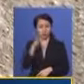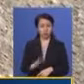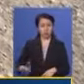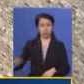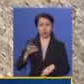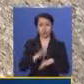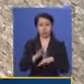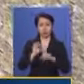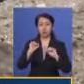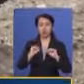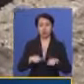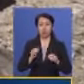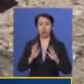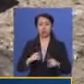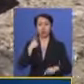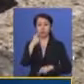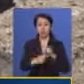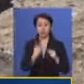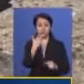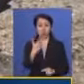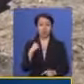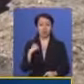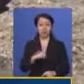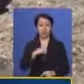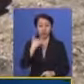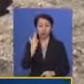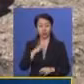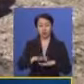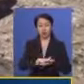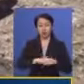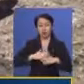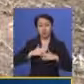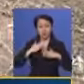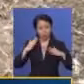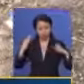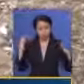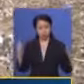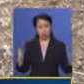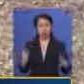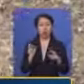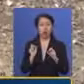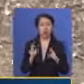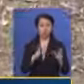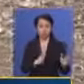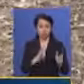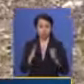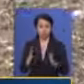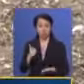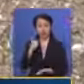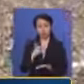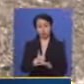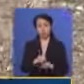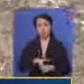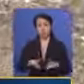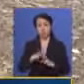с диагнозом смогли определиться лишь спустя 3 недели, когда масштабы происходящего уже приобрели катастрофический вид. На что вице-министр